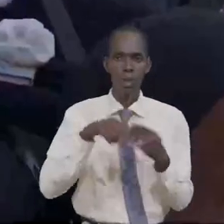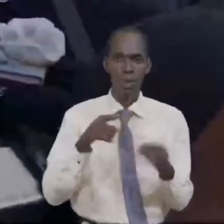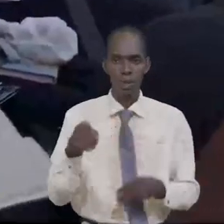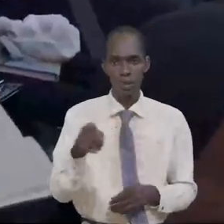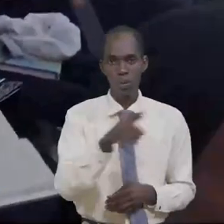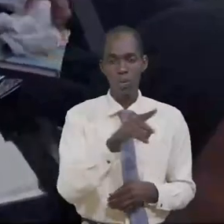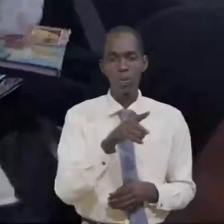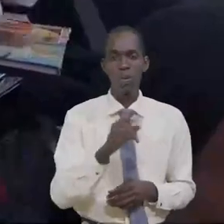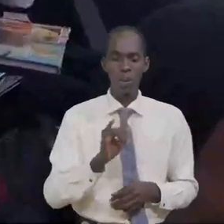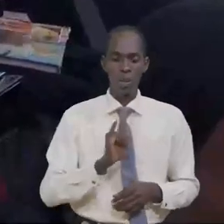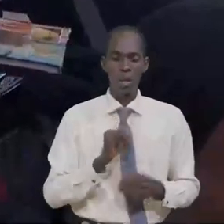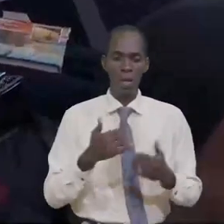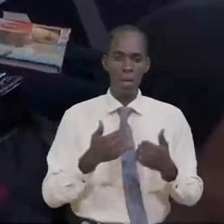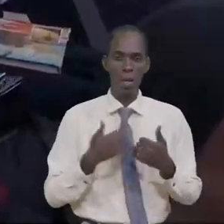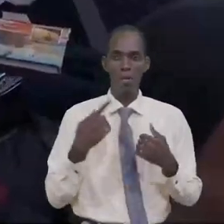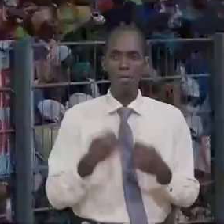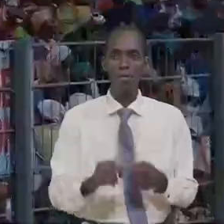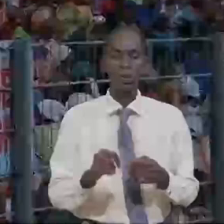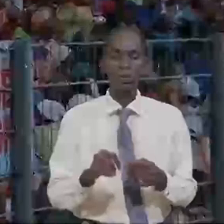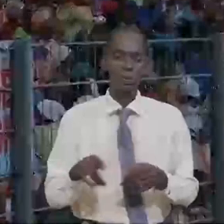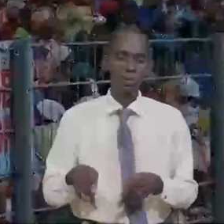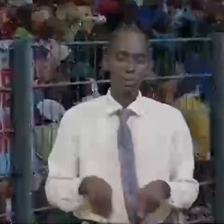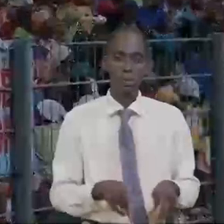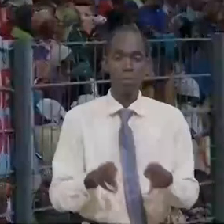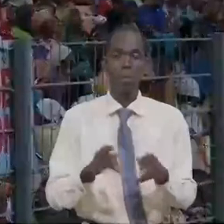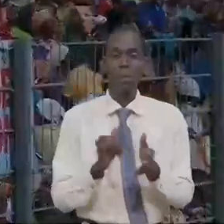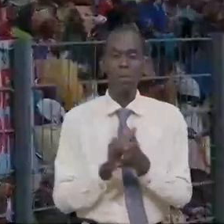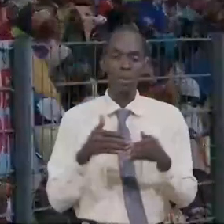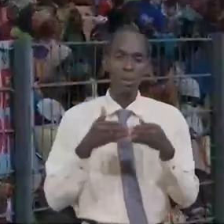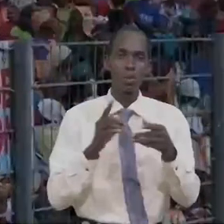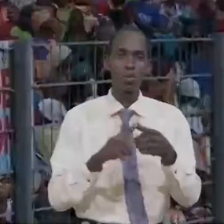un chemin qui conduit au sommet de la montagne